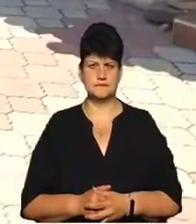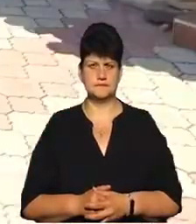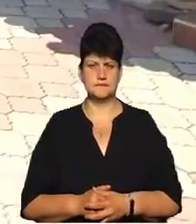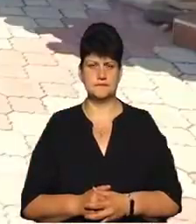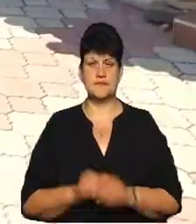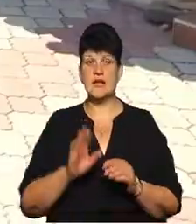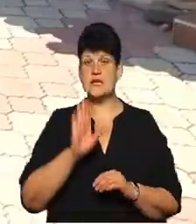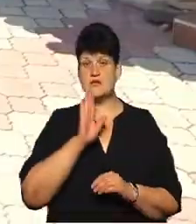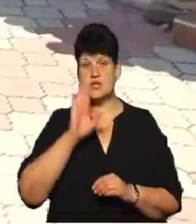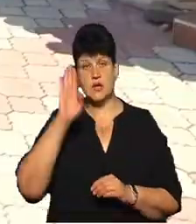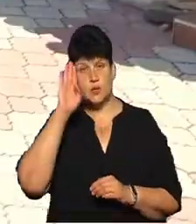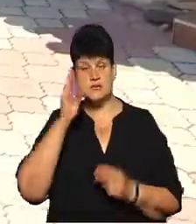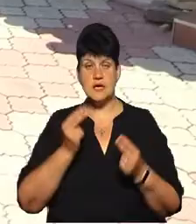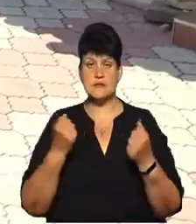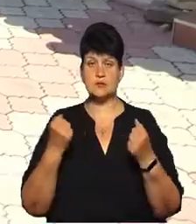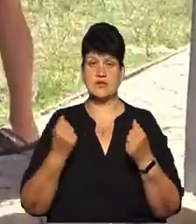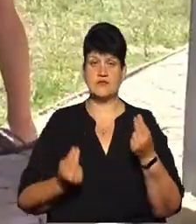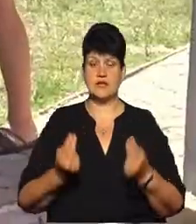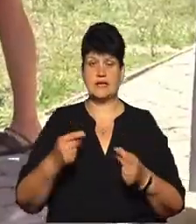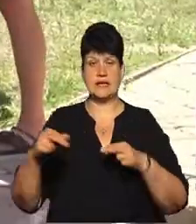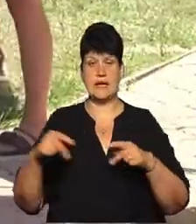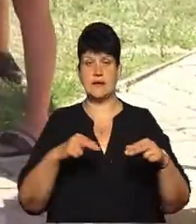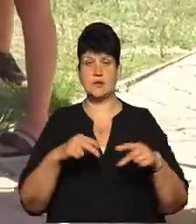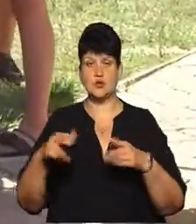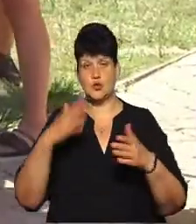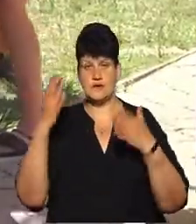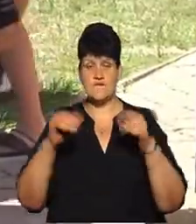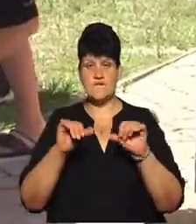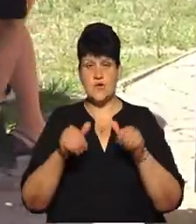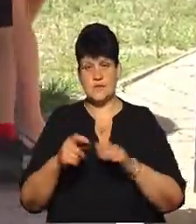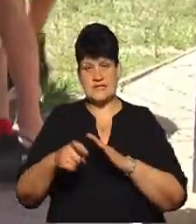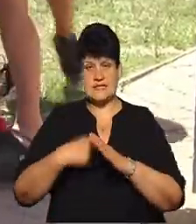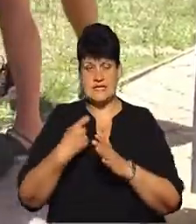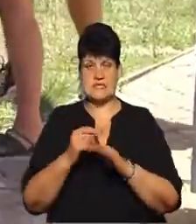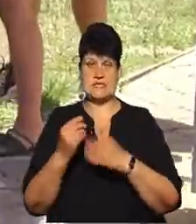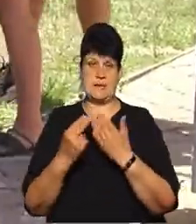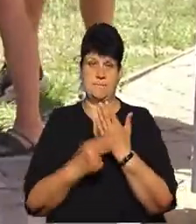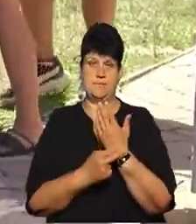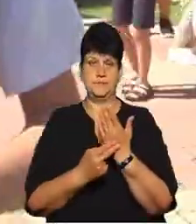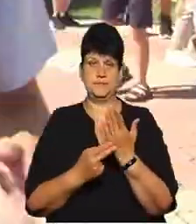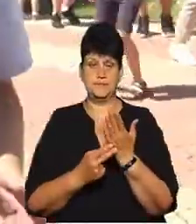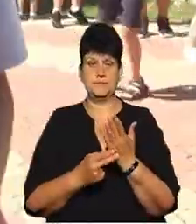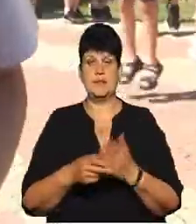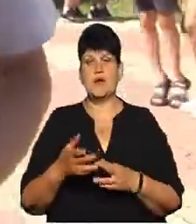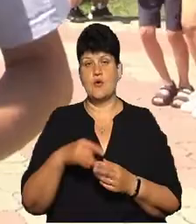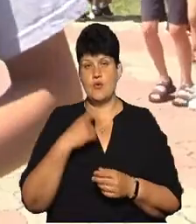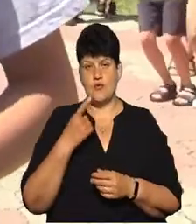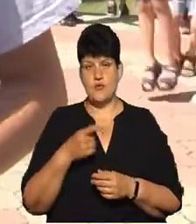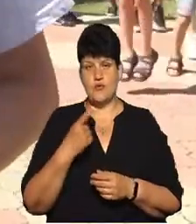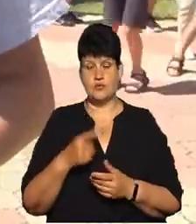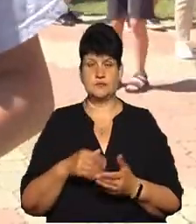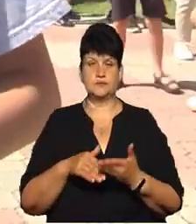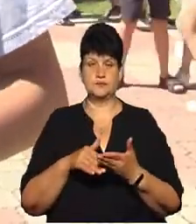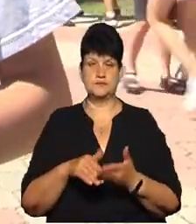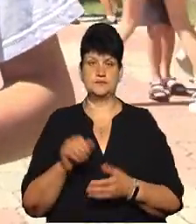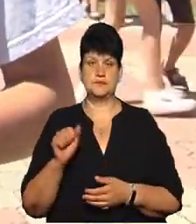Дівчата і хлопці грають спортивні ігри, танцюють у розважальній формі, дізнаються біблійні історії, розповідає аніматор Андрій Гетьман. На даний момент